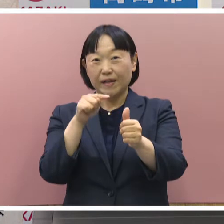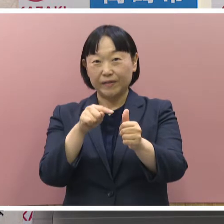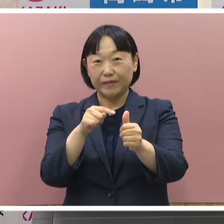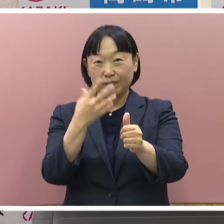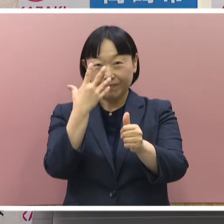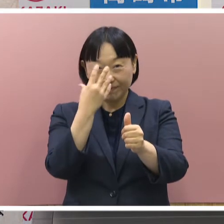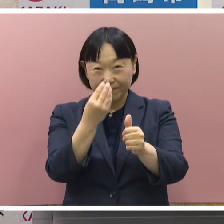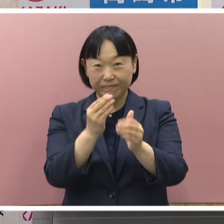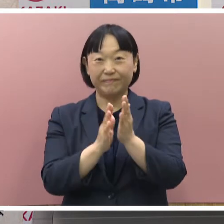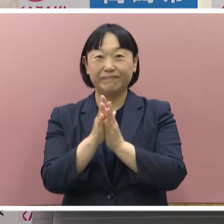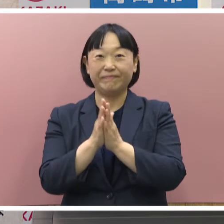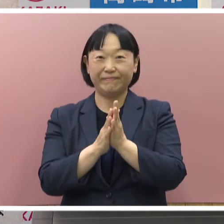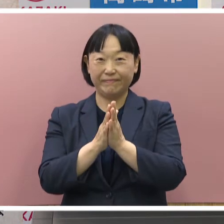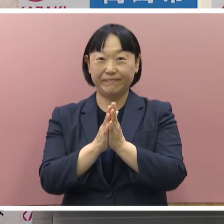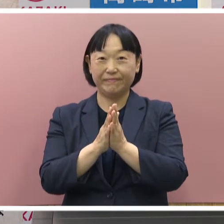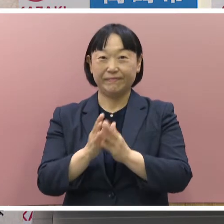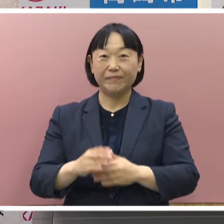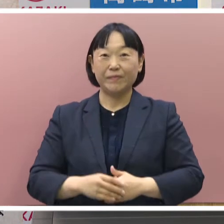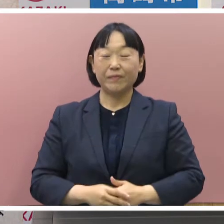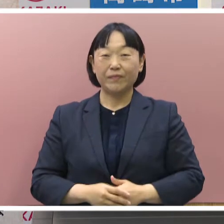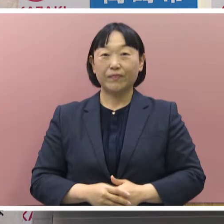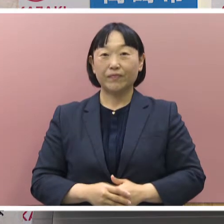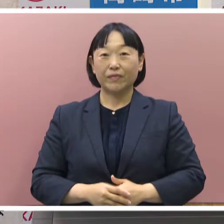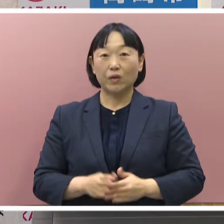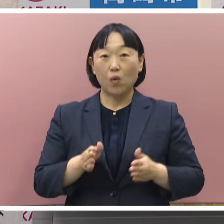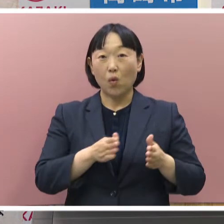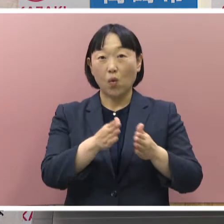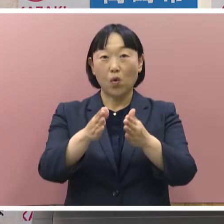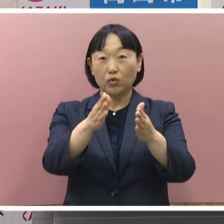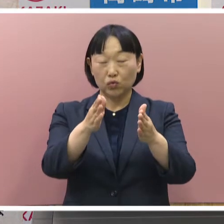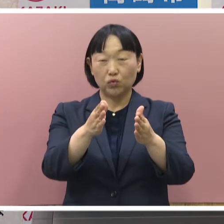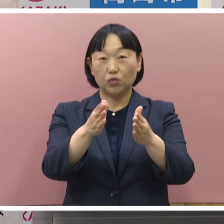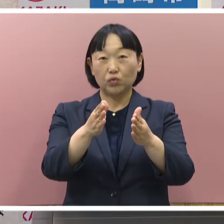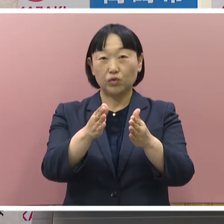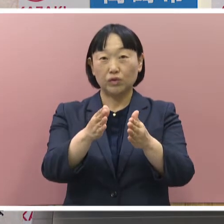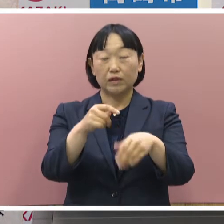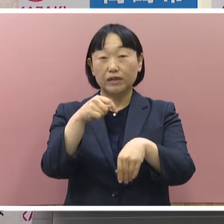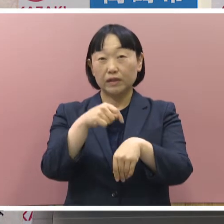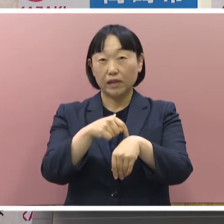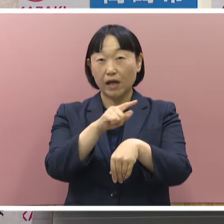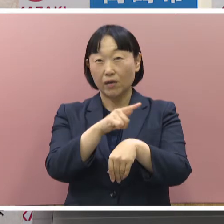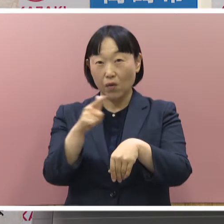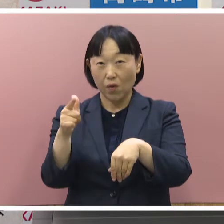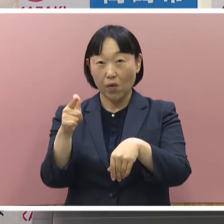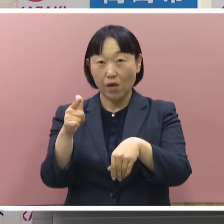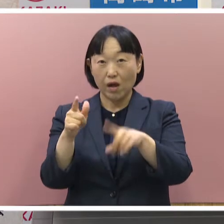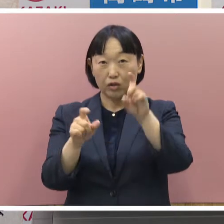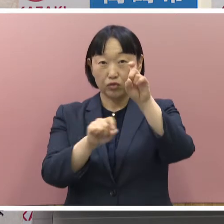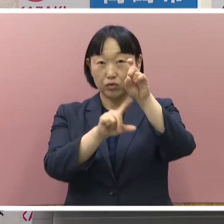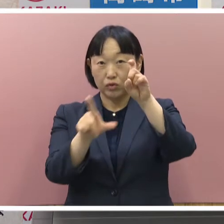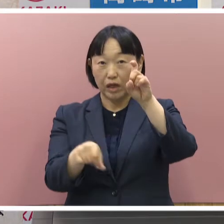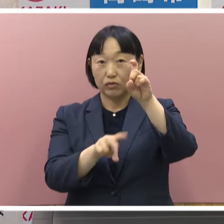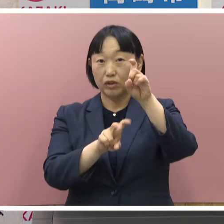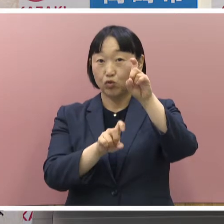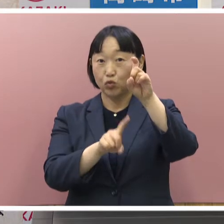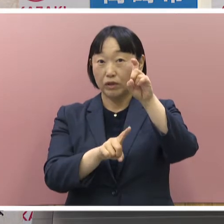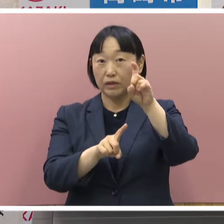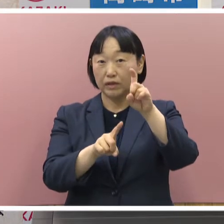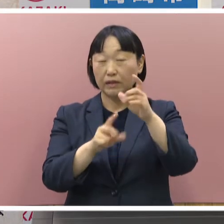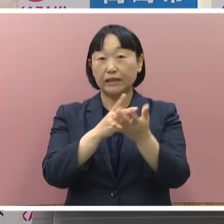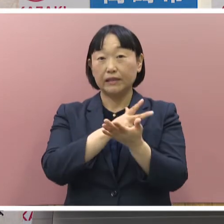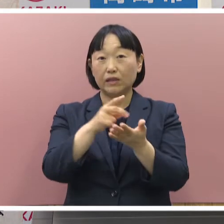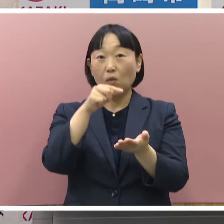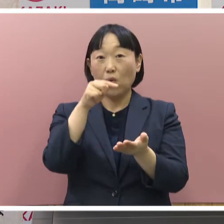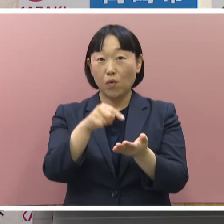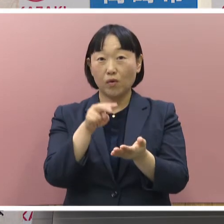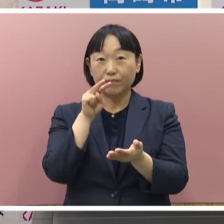注目をください。当日のコースや開催時刻、隊列など詳しくは10月21日付報道発表資料を